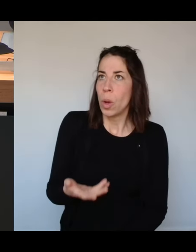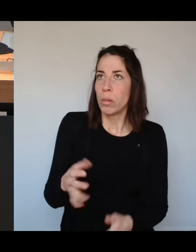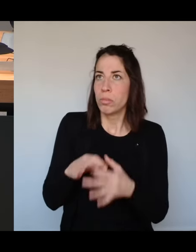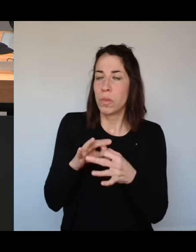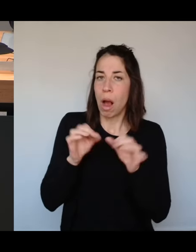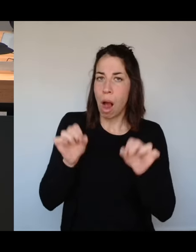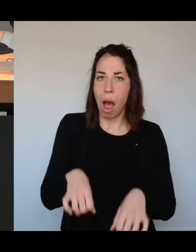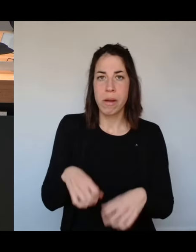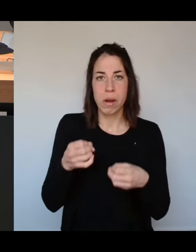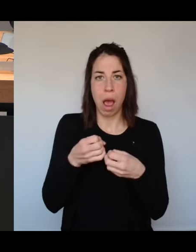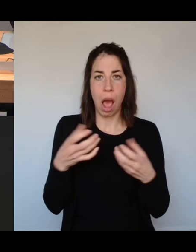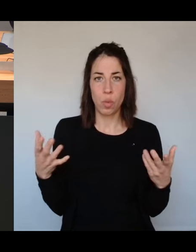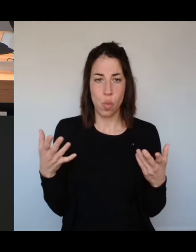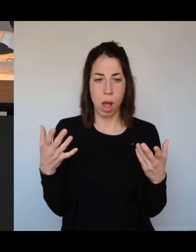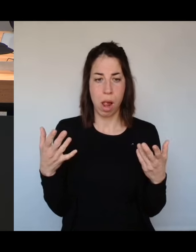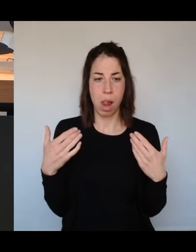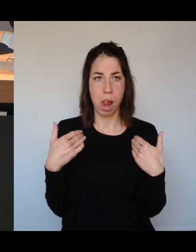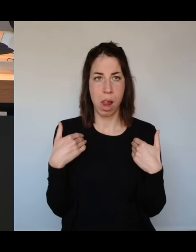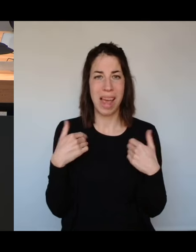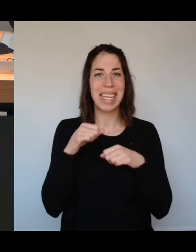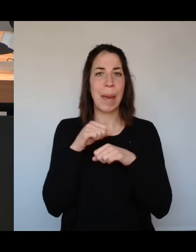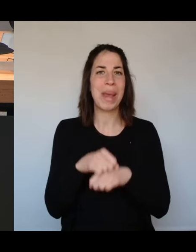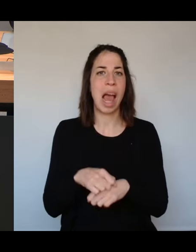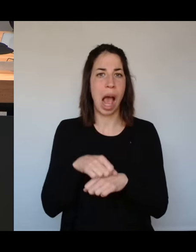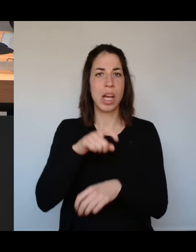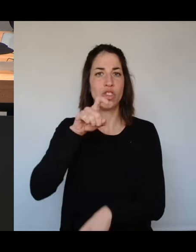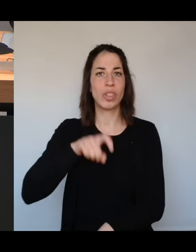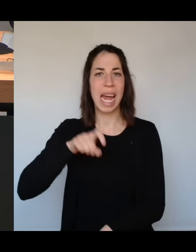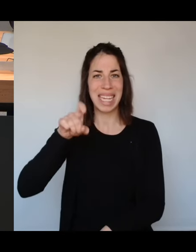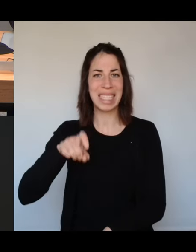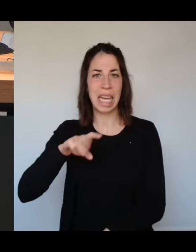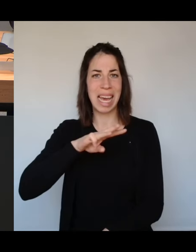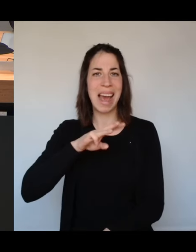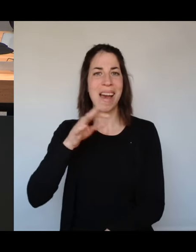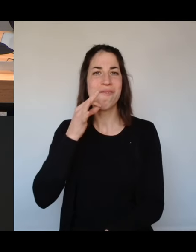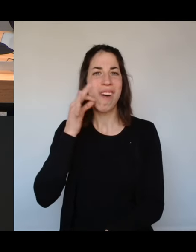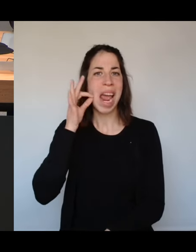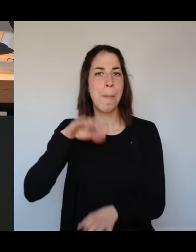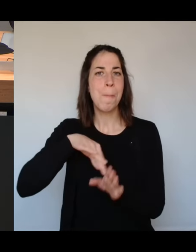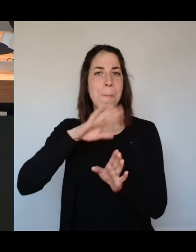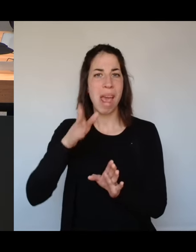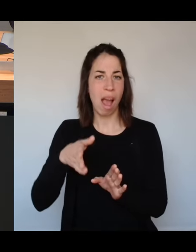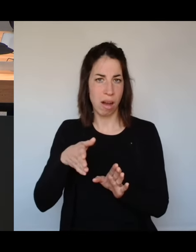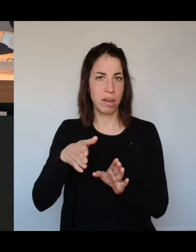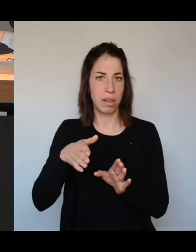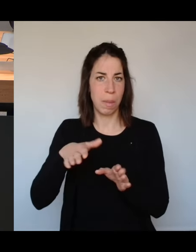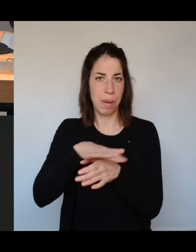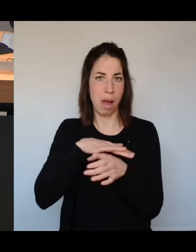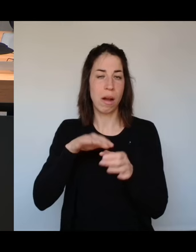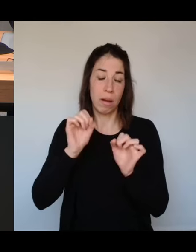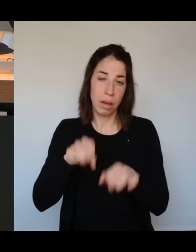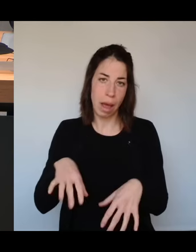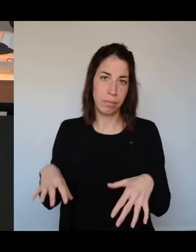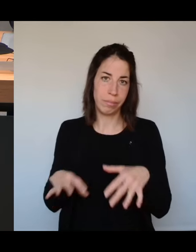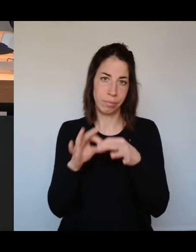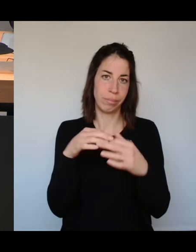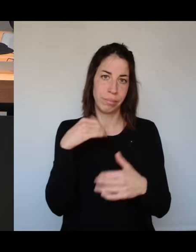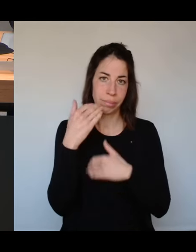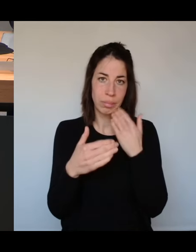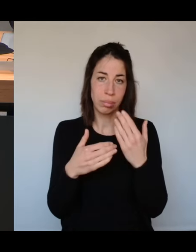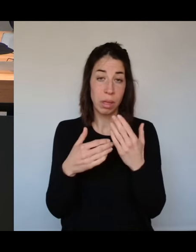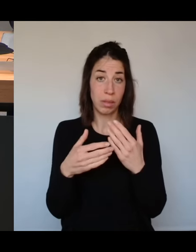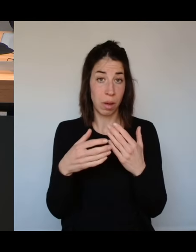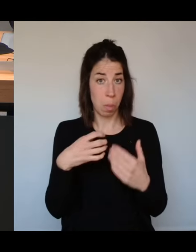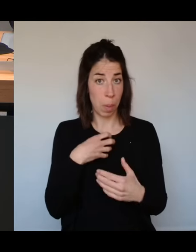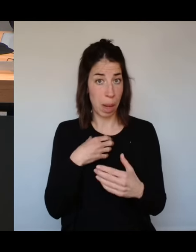Kriminalstatistik im Weinbergspark jetzt einiges erzählen. Es ist nicht so, dass wir da ein komplett gelöstes Problem hätten. Ich gebe Ihnen zwar recht, dass es auch